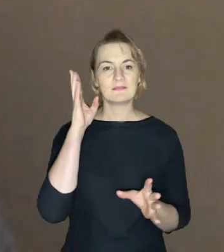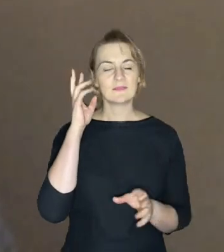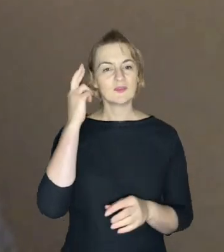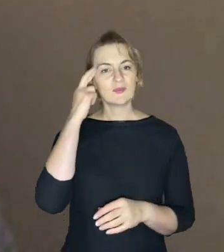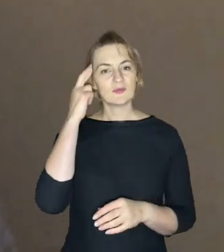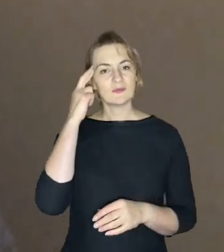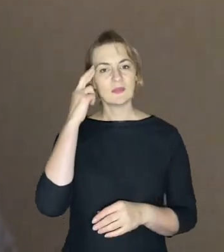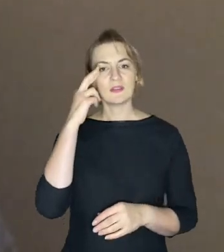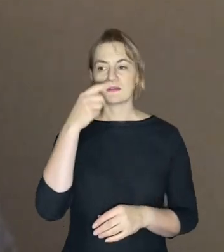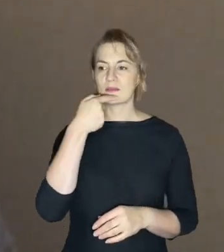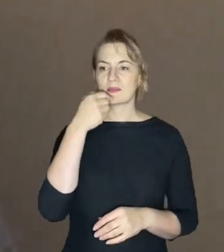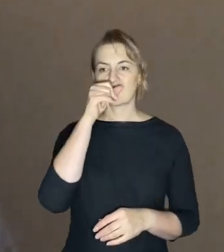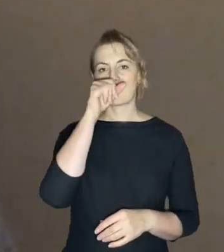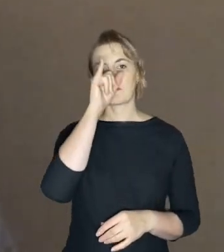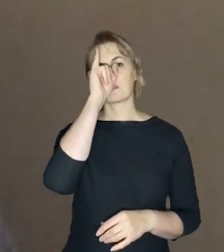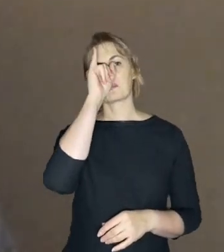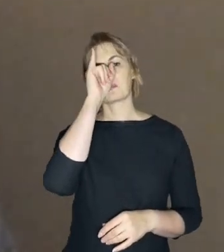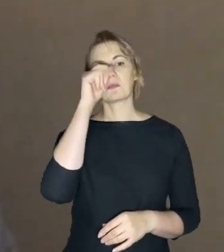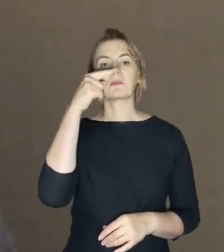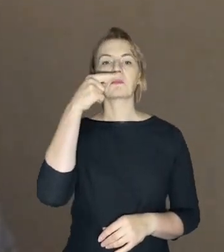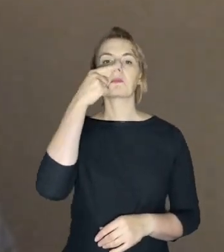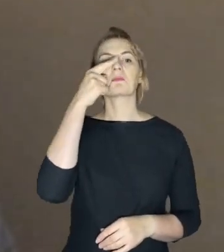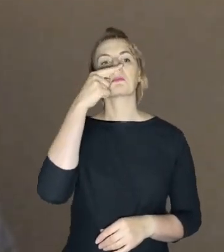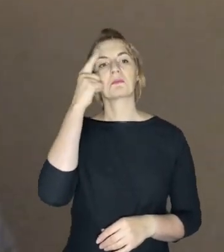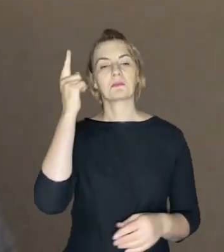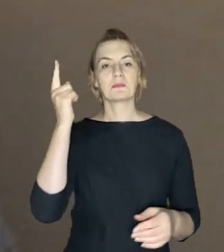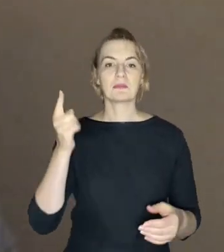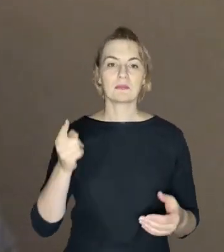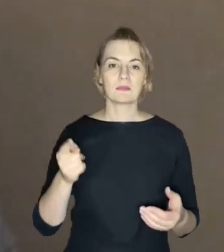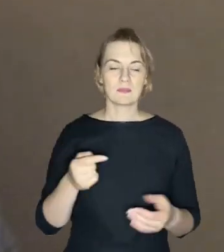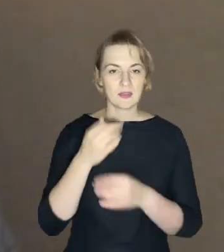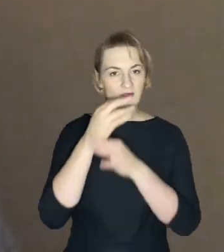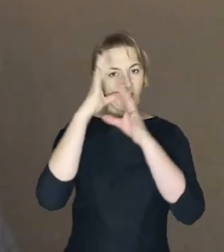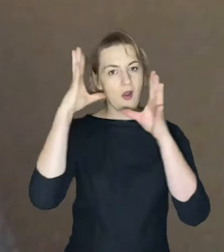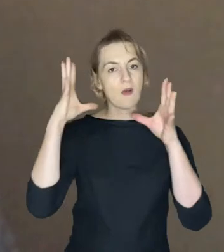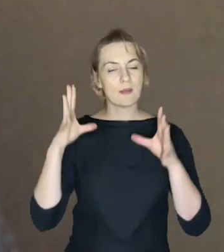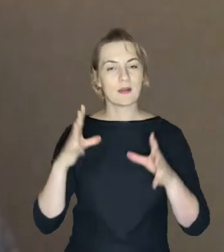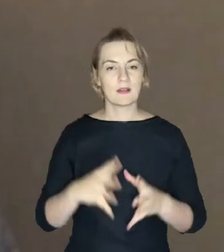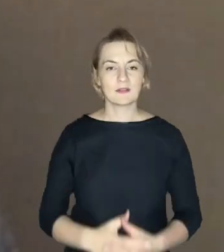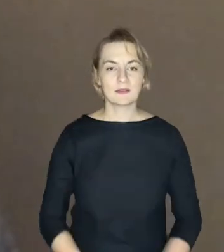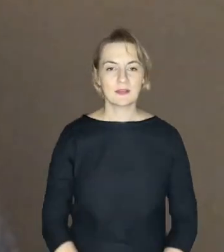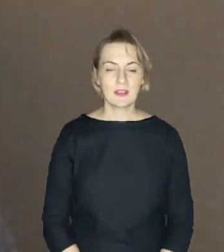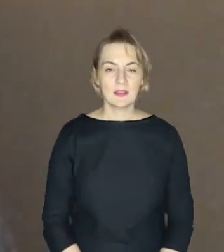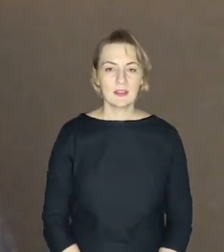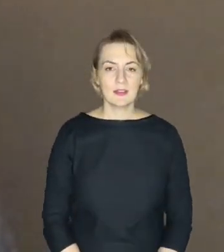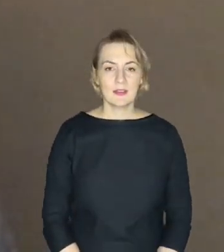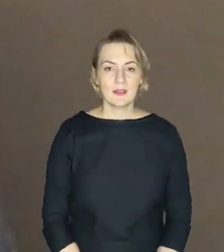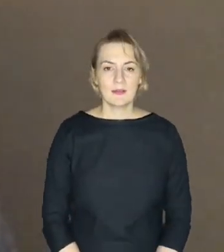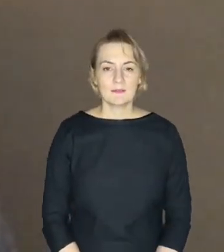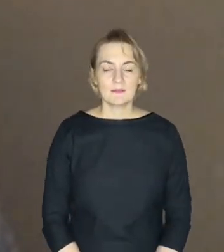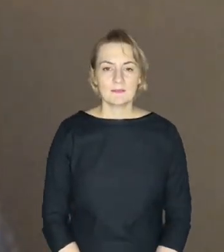pychą jakąś kompletną iluzją. I tym,